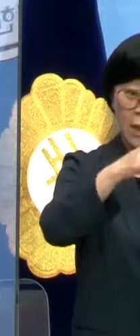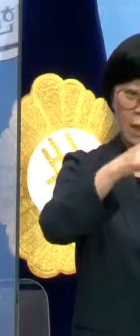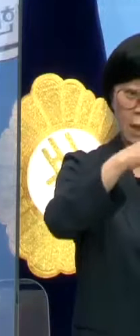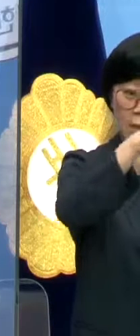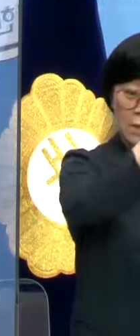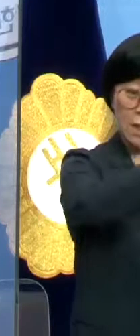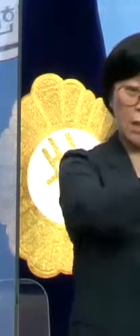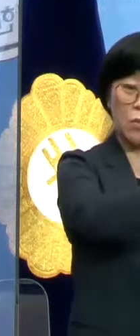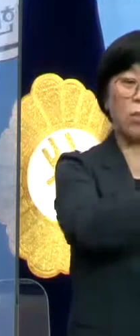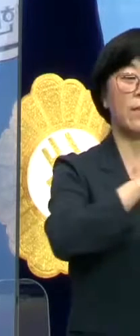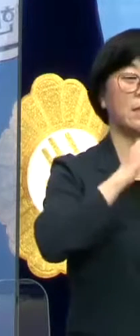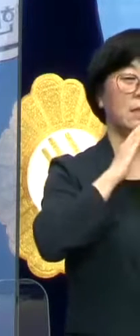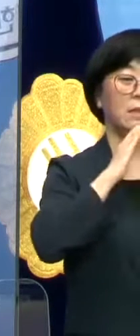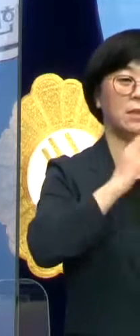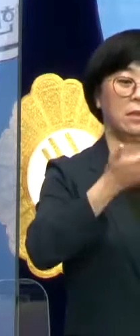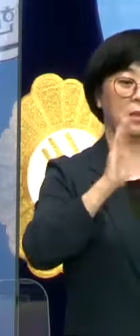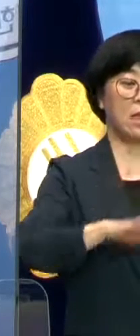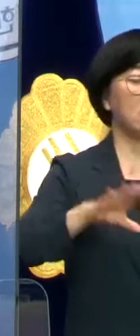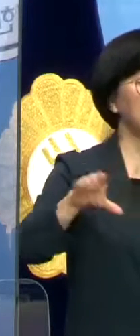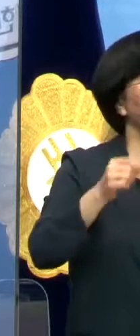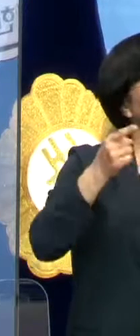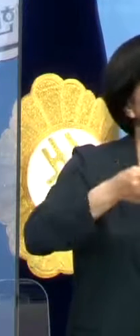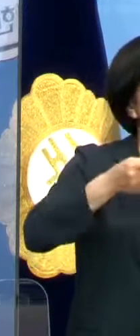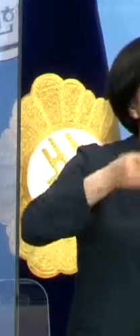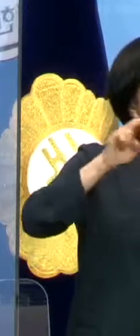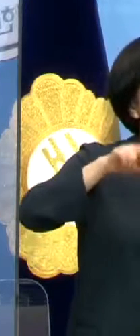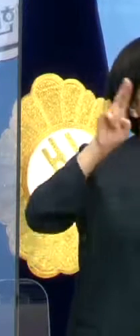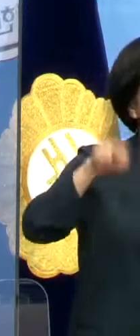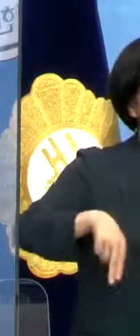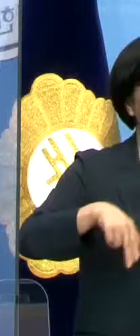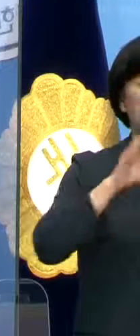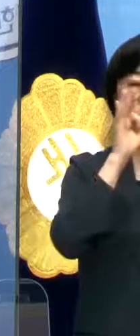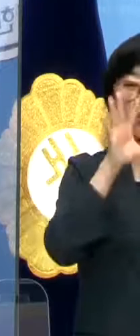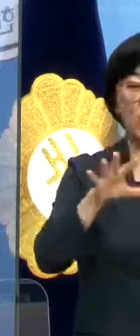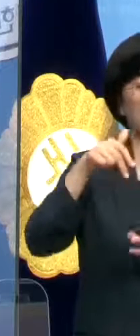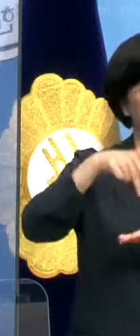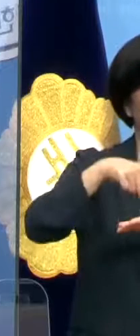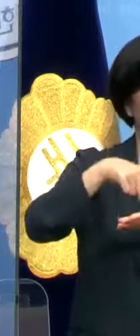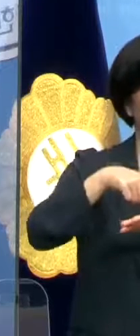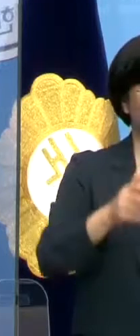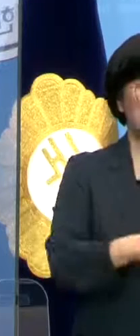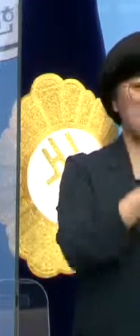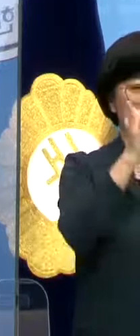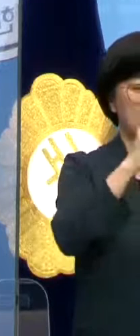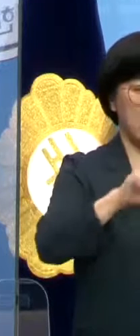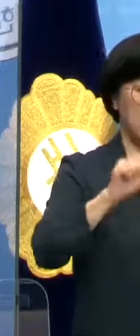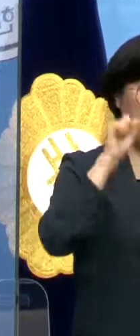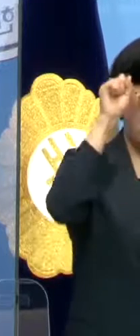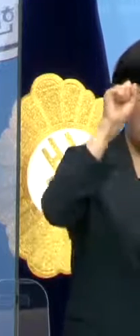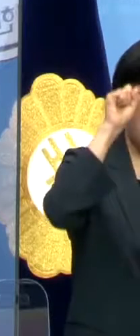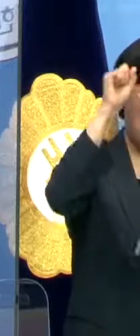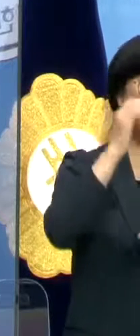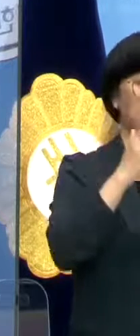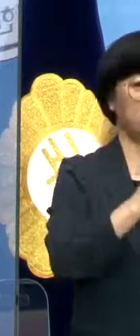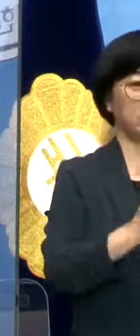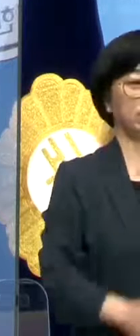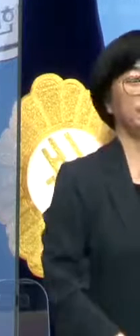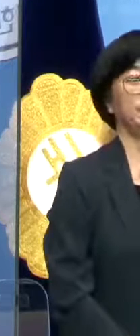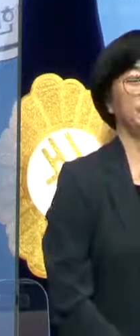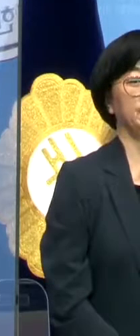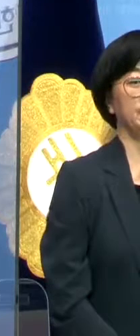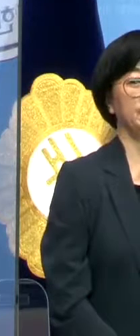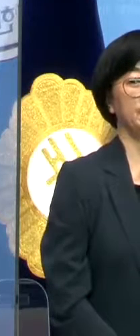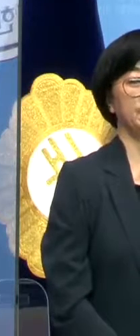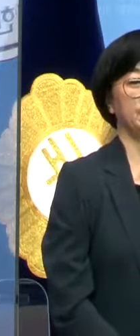의사를 밝히기도 하지만 총리는 4 때 불가 입장을 밝히고 있어서 시민들은 계속 시위를 여 나갈 수 밖에 없는